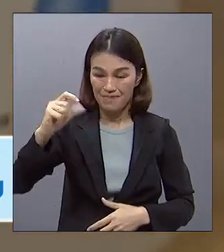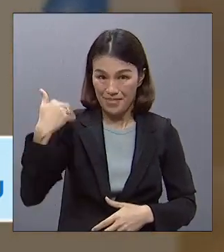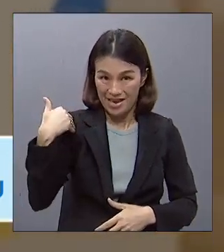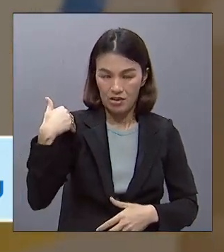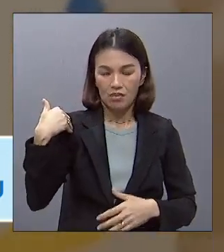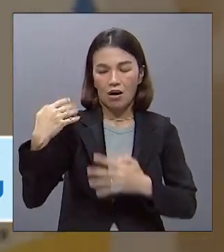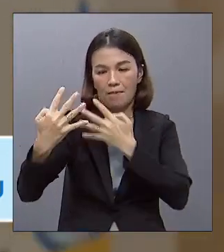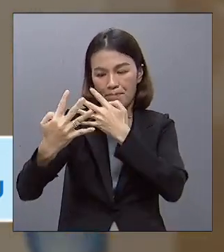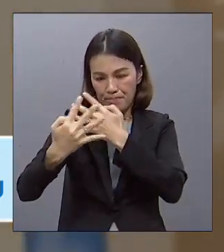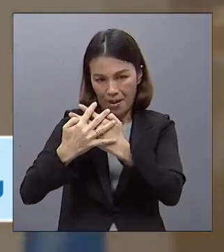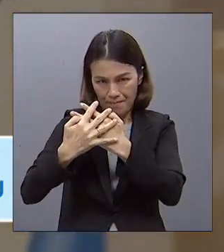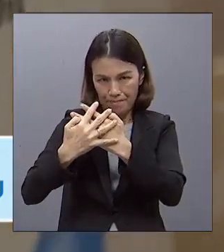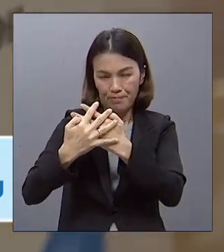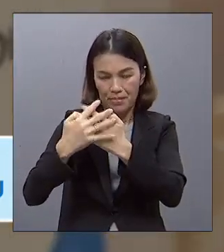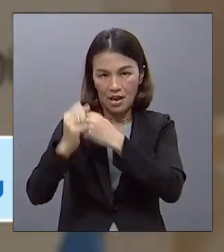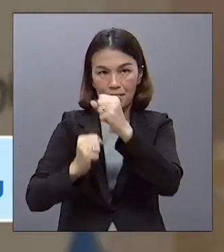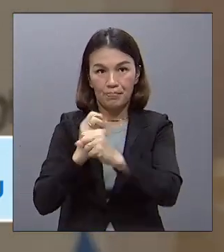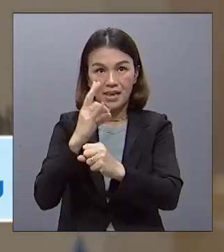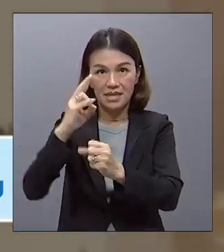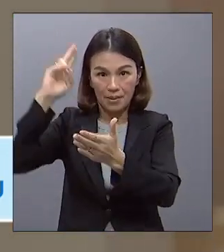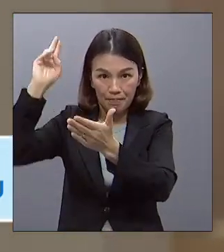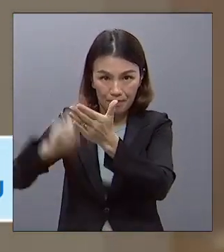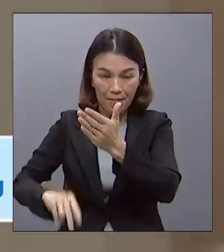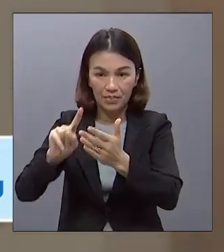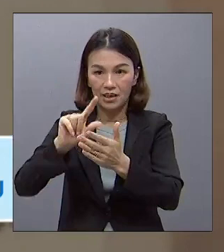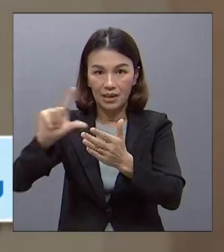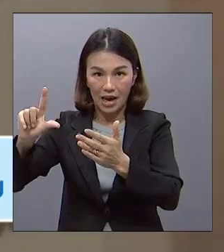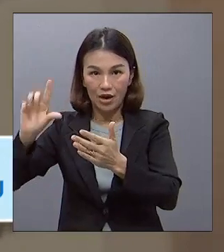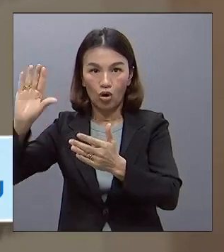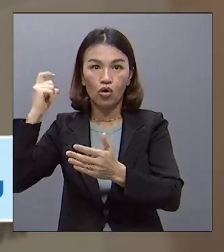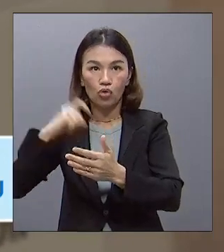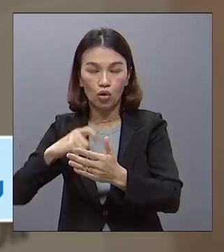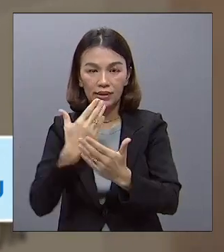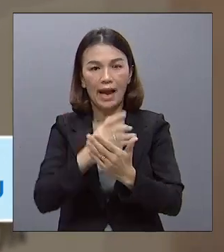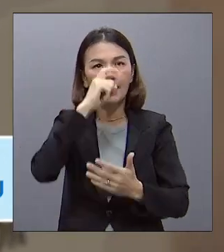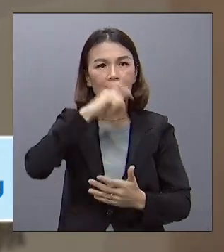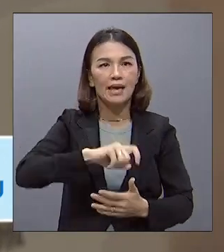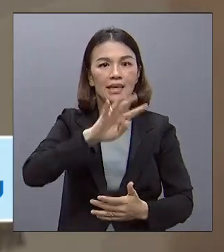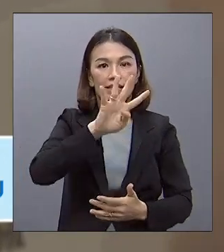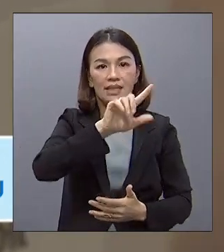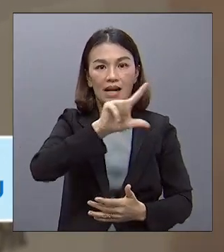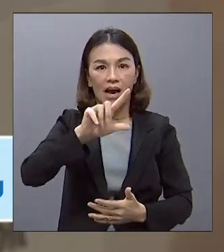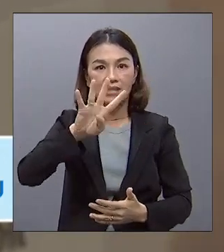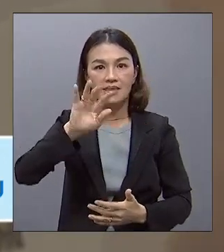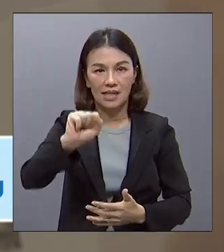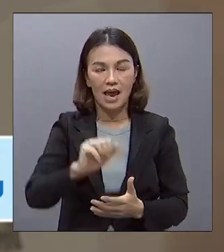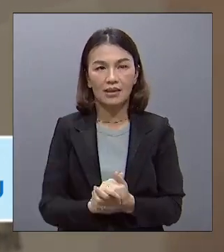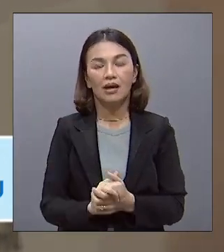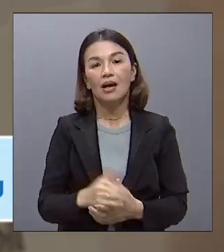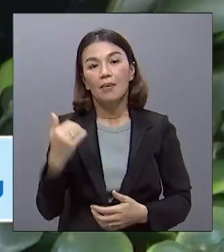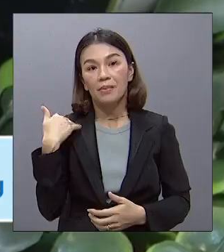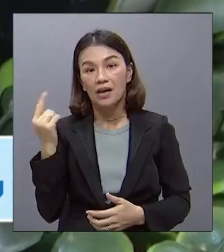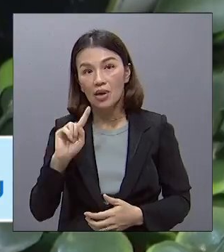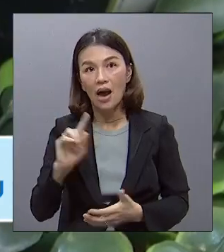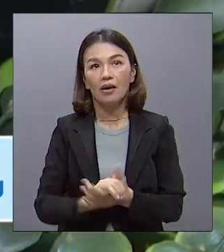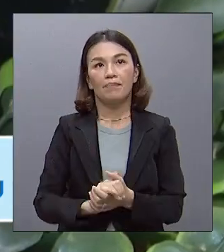เงิน 1ล้านดอลลาร์ฮ่องกงตีเป็นเงินไทยก็ 4ล้าน 4แสนบาทครับนอกจากนี้การผลิตหรือนำเข้ารวมทั้งส่ง